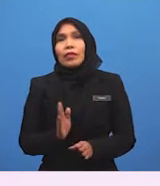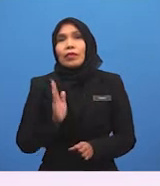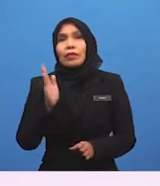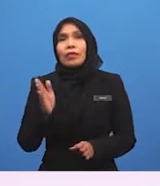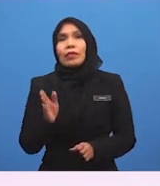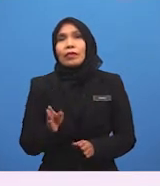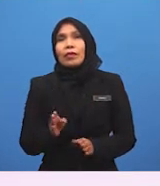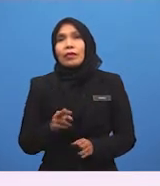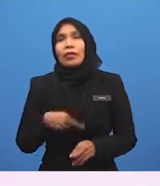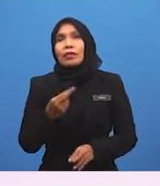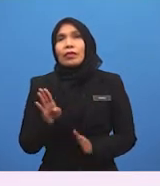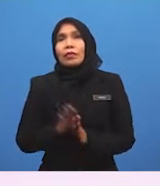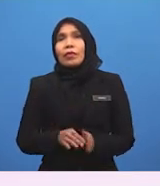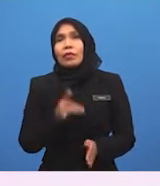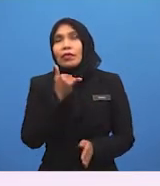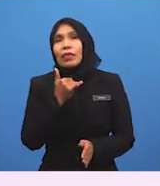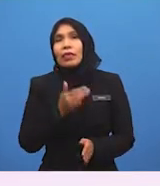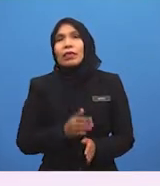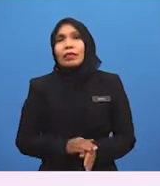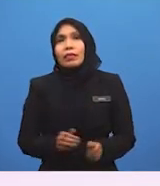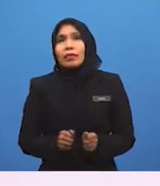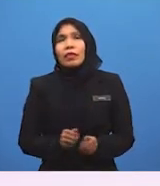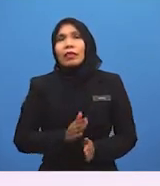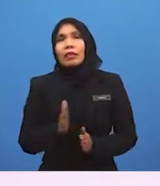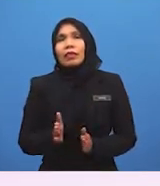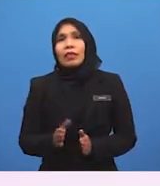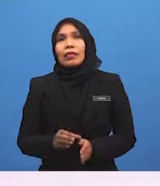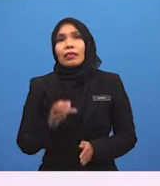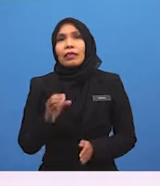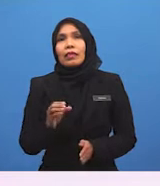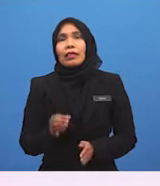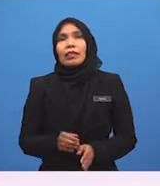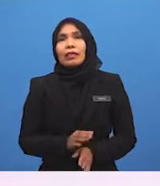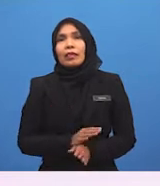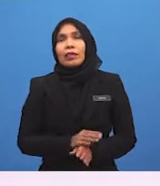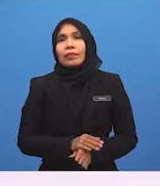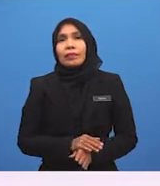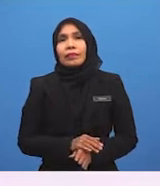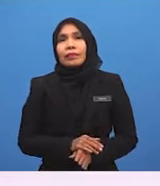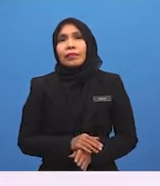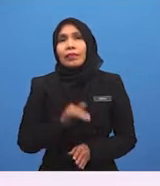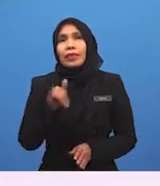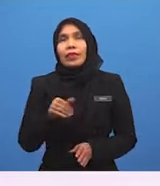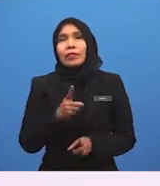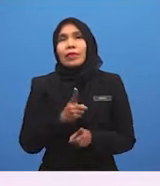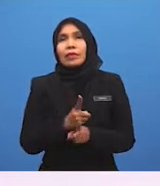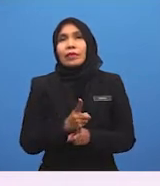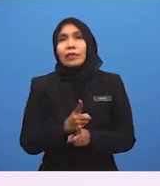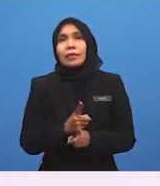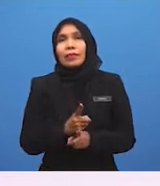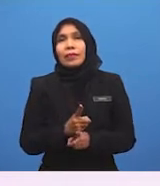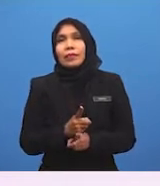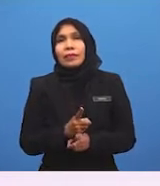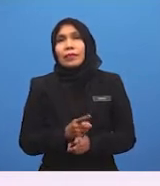akan gembira dengan jiran. Apakah jawapannya, murid-murid? Ya, betul. Jawapannya